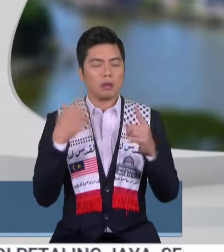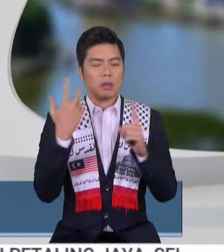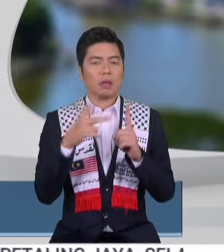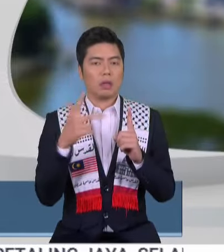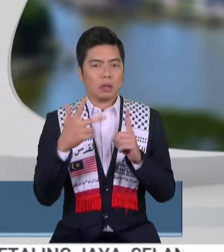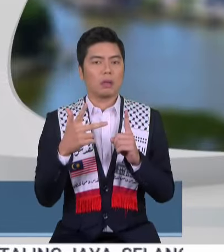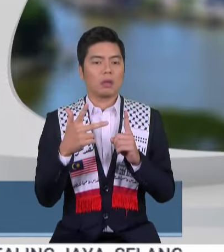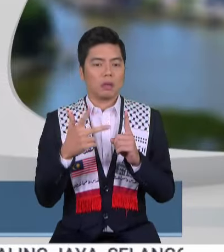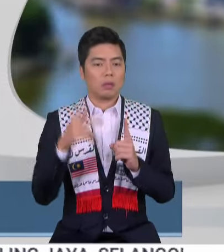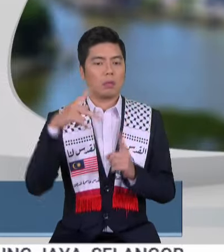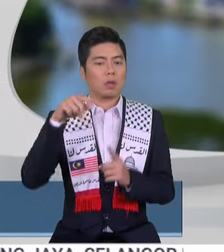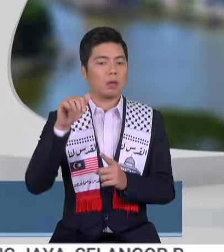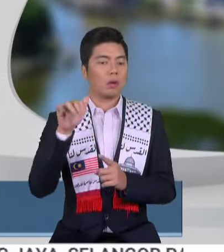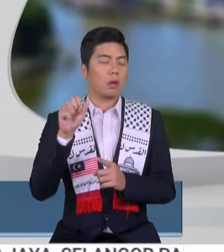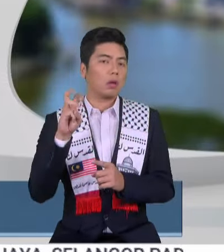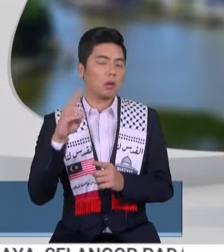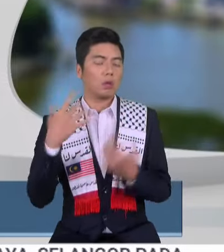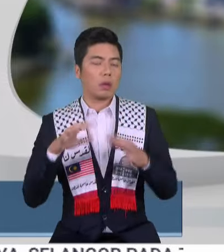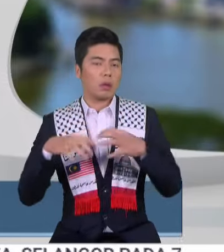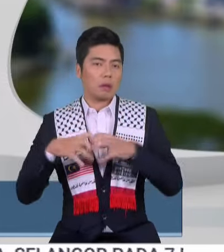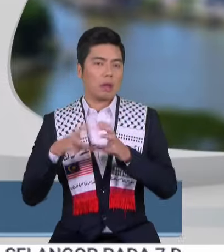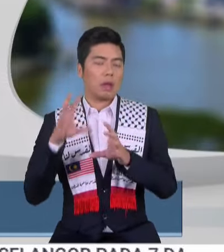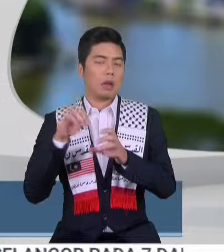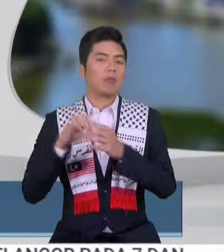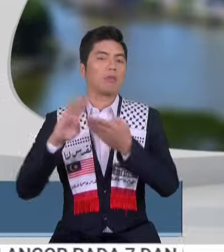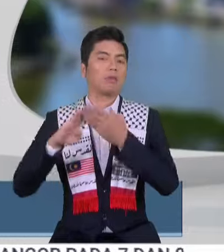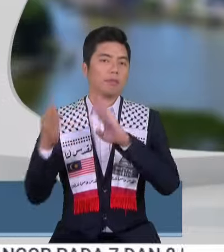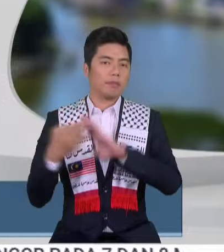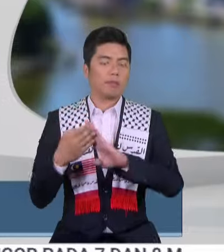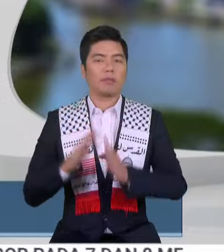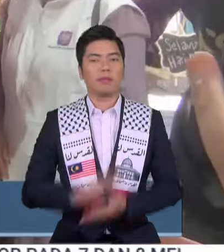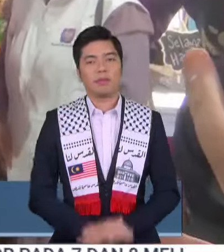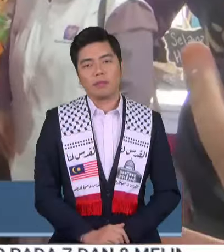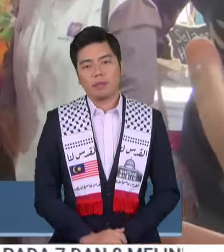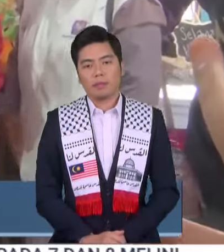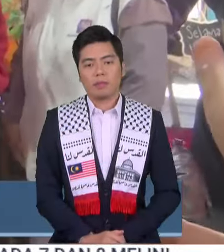13 PAWE yang ditubuhkan oleh komuniti.